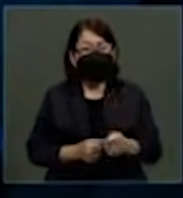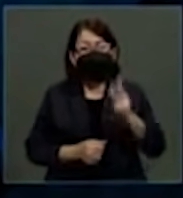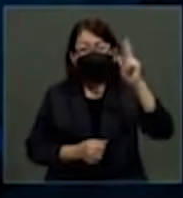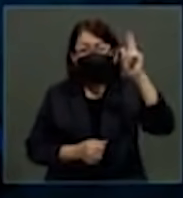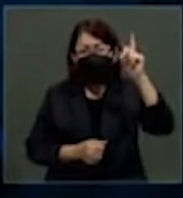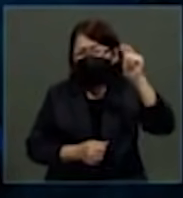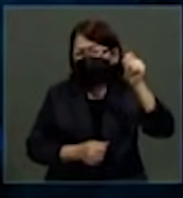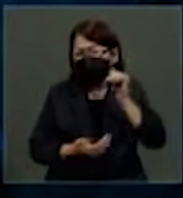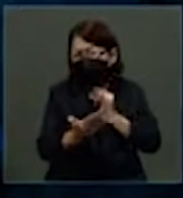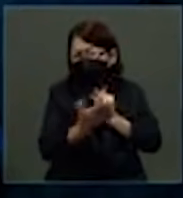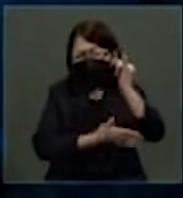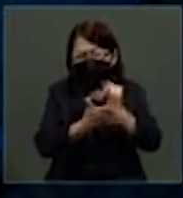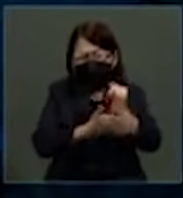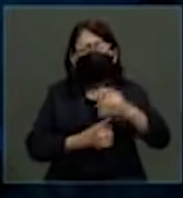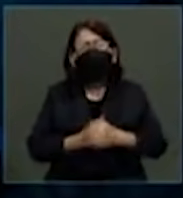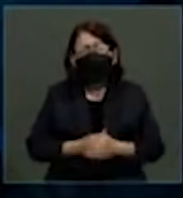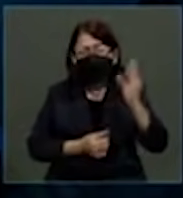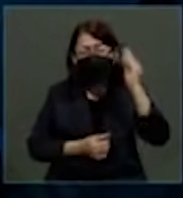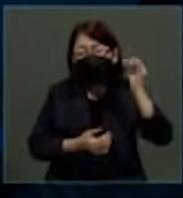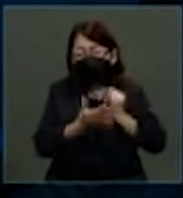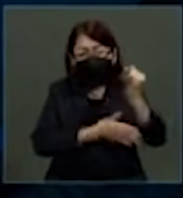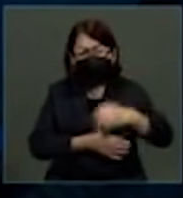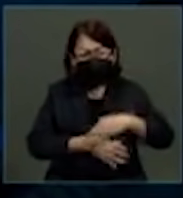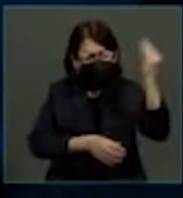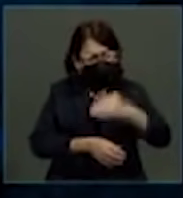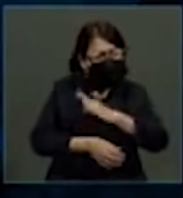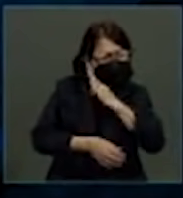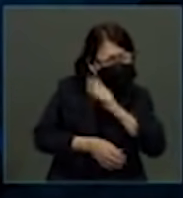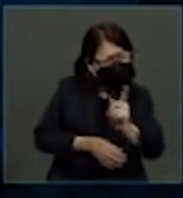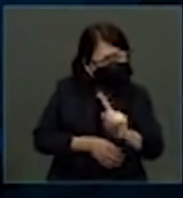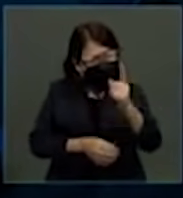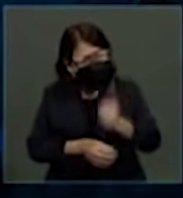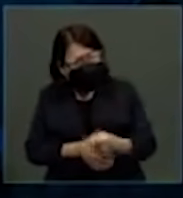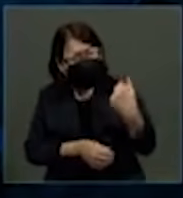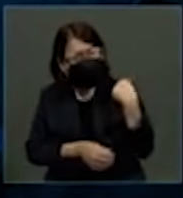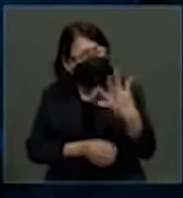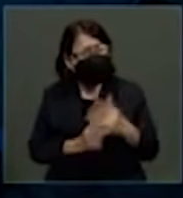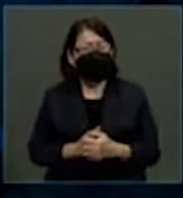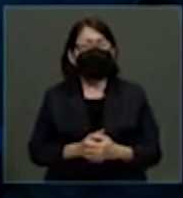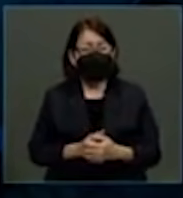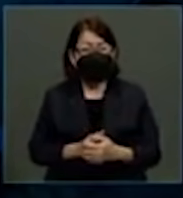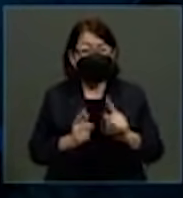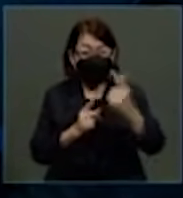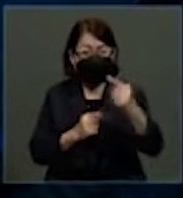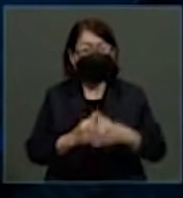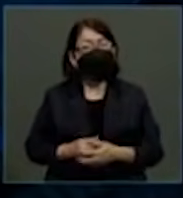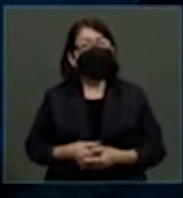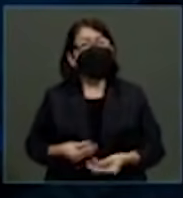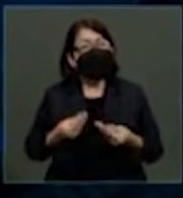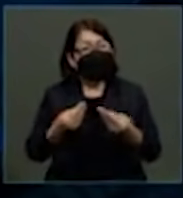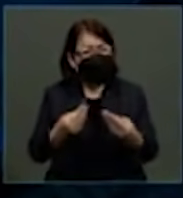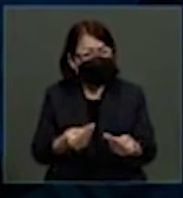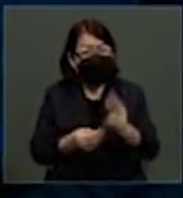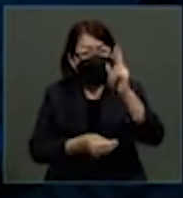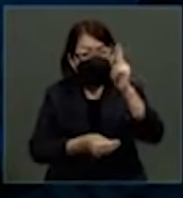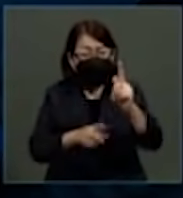นะครับข้อ11ครับมาตรการเพื่อมิให้มีการบิดเบือนข้อมูลข่าวสารอันทำให้เกิดความเข้าใจผิดในสถาน